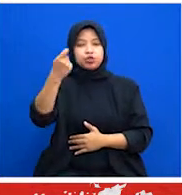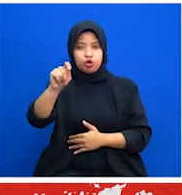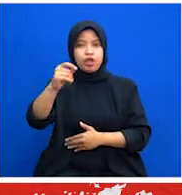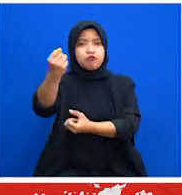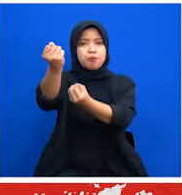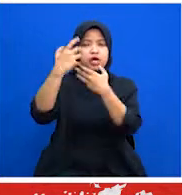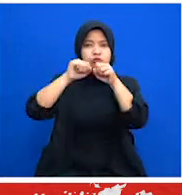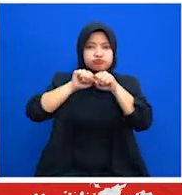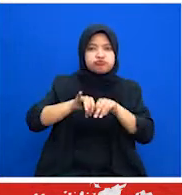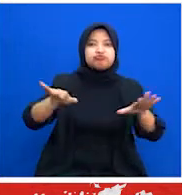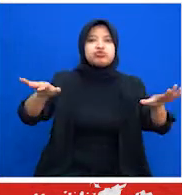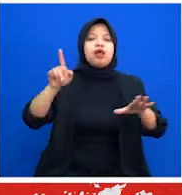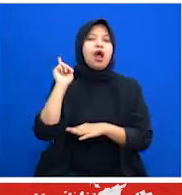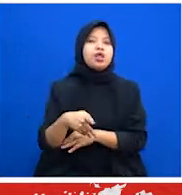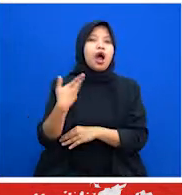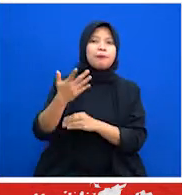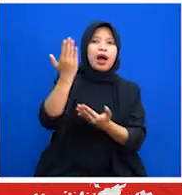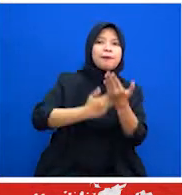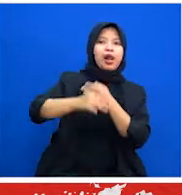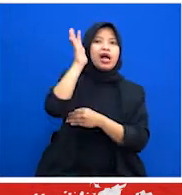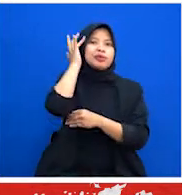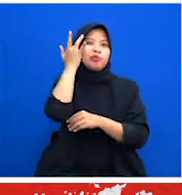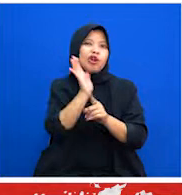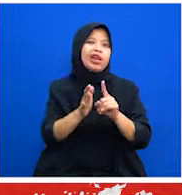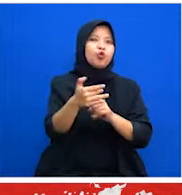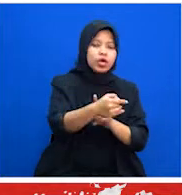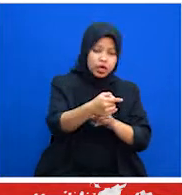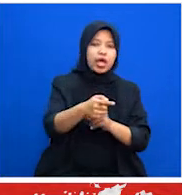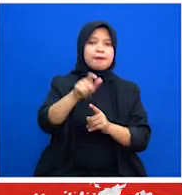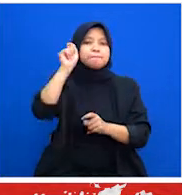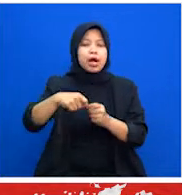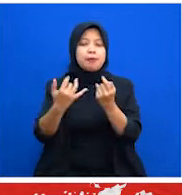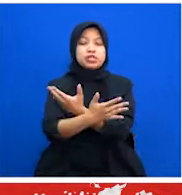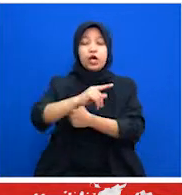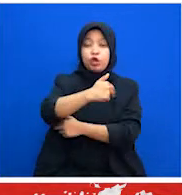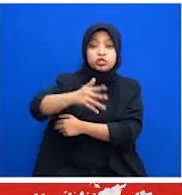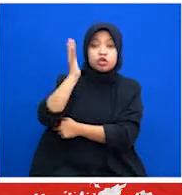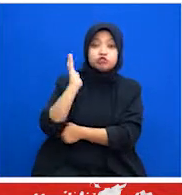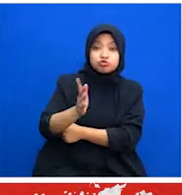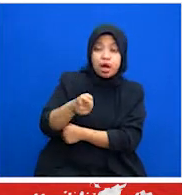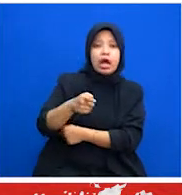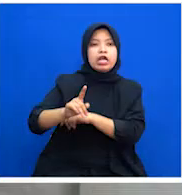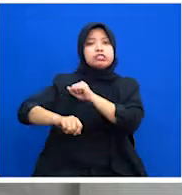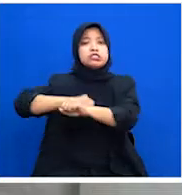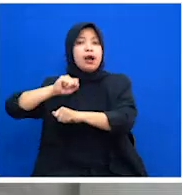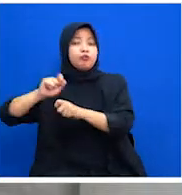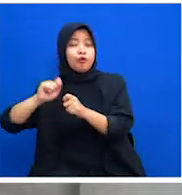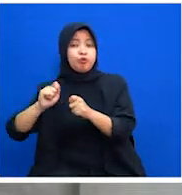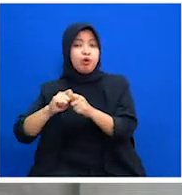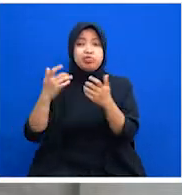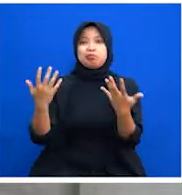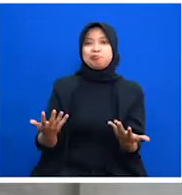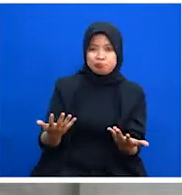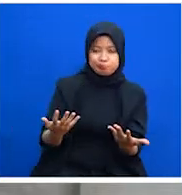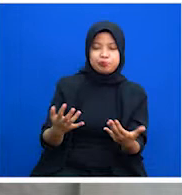beredar informasi yang menyebutkan bahwa aplikasi betul induksi yang saat ini sudah digunakan oleh jutaan orang Indonesia itu katanya buatan